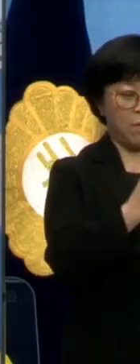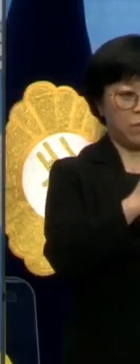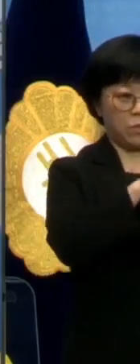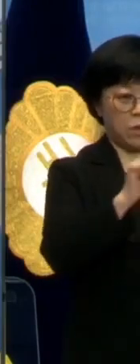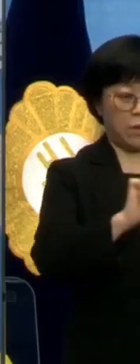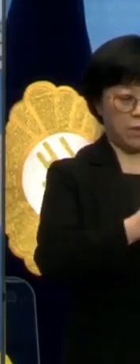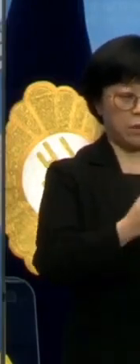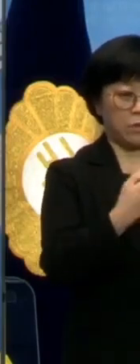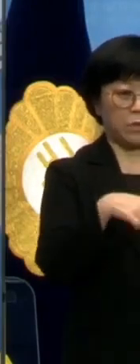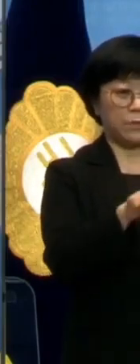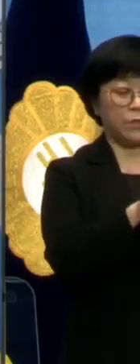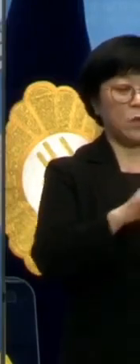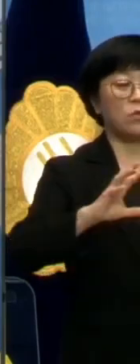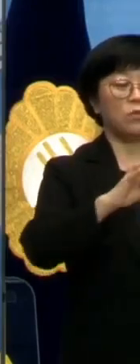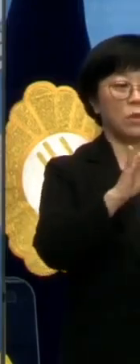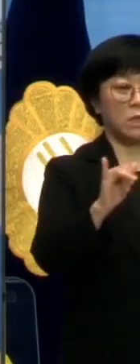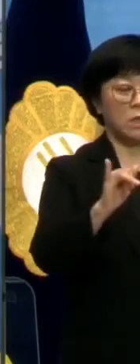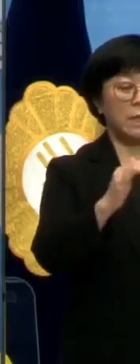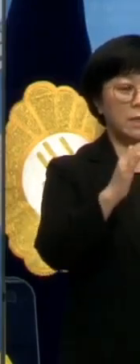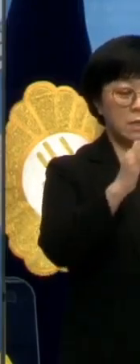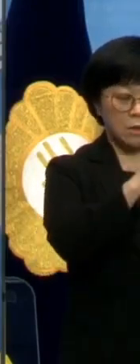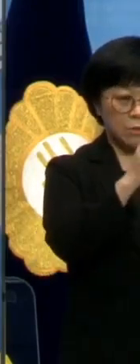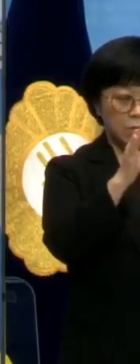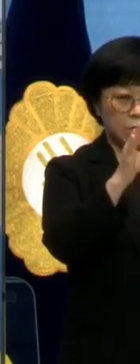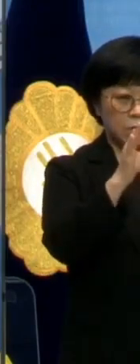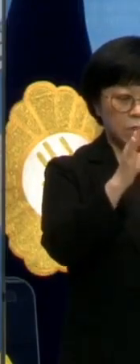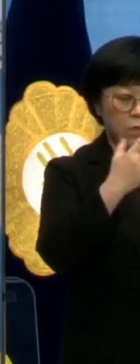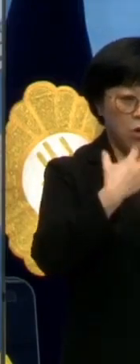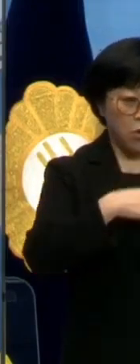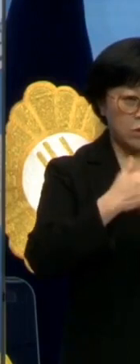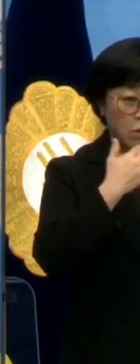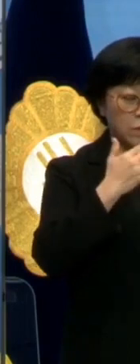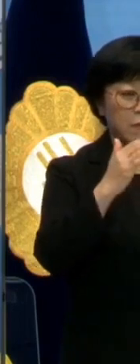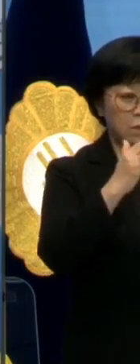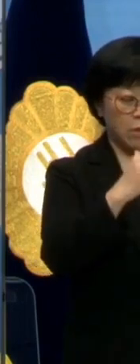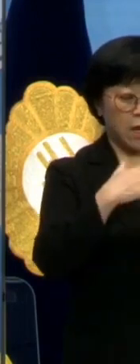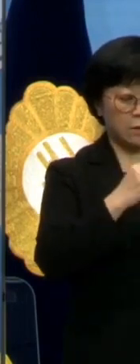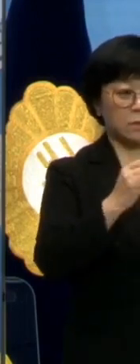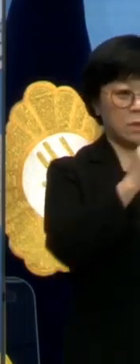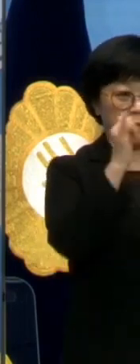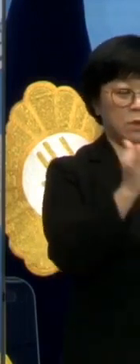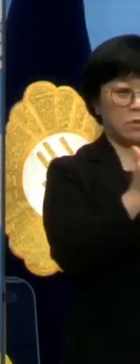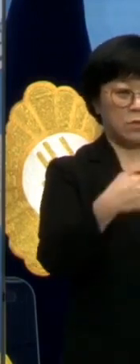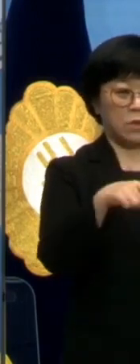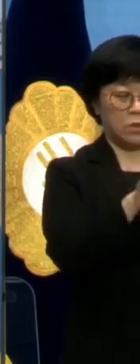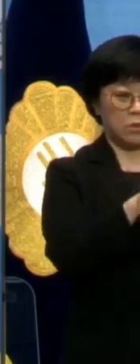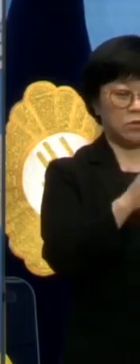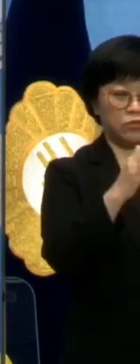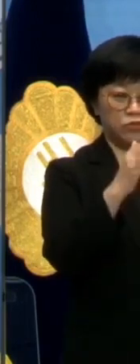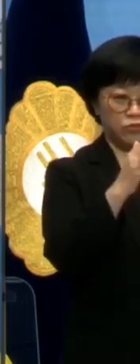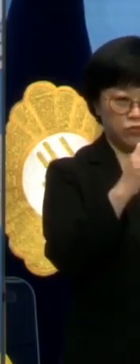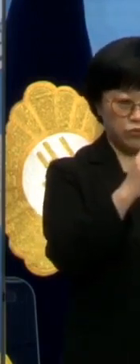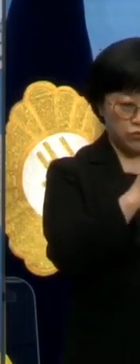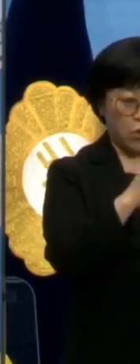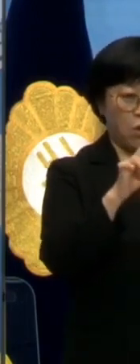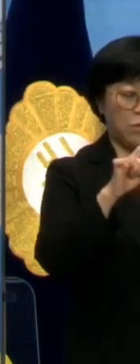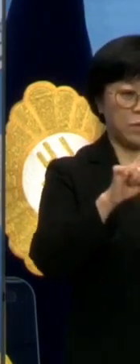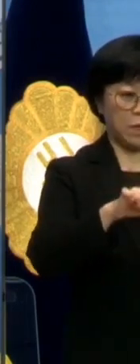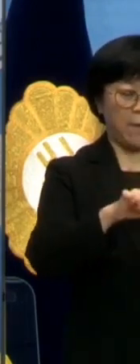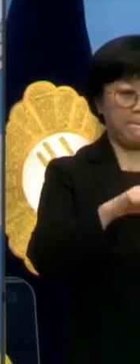저는 오늘 국민들이 집 걱정하지 않고 살 수 있는 주거안심사회를 위해서 주거급여법 개정안을